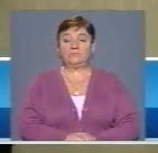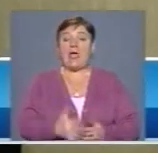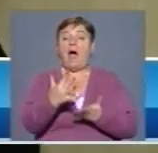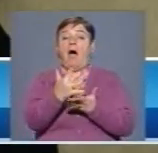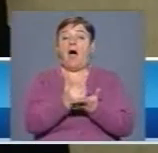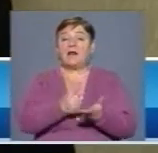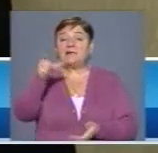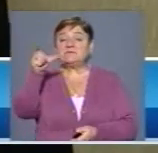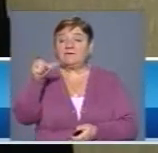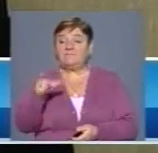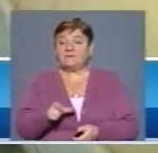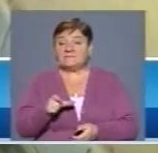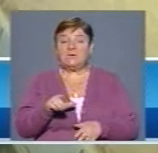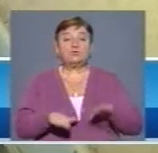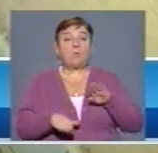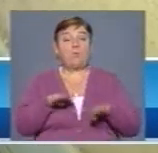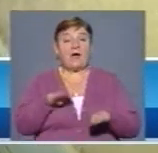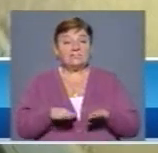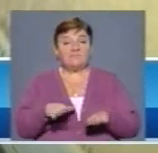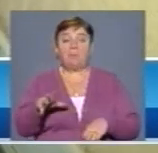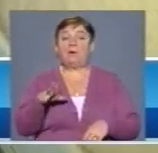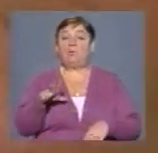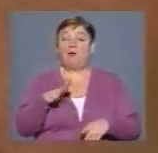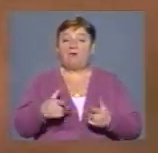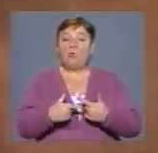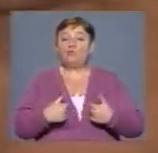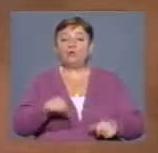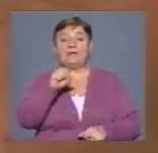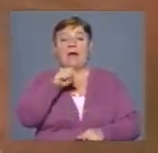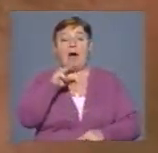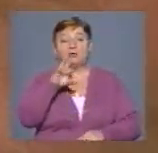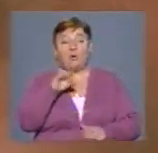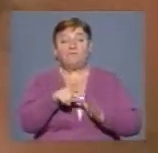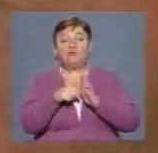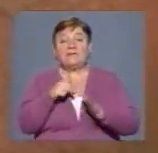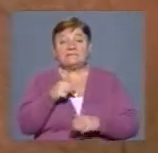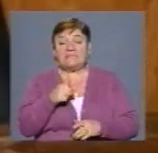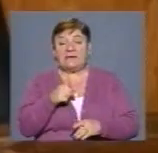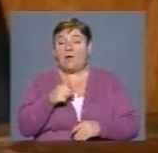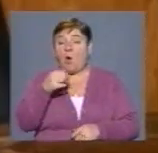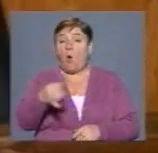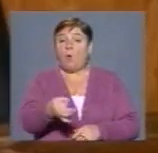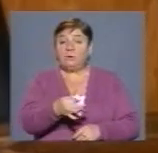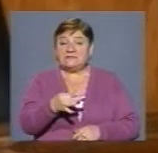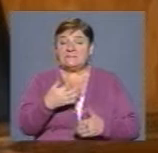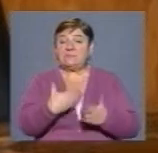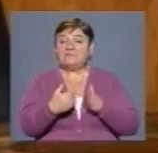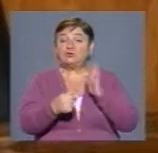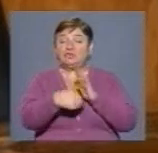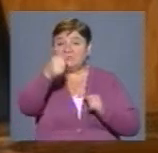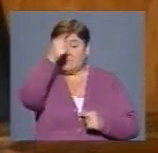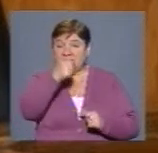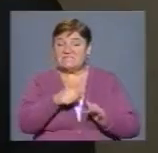Резервіст Ярослав Гороній з Мукачева перебував у зоні АТО у Донецькій області близько півроку. Після поранення